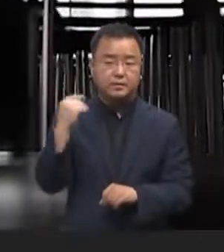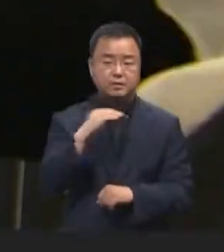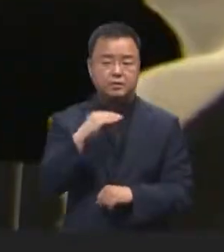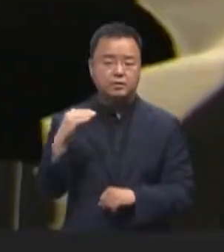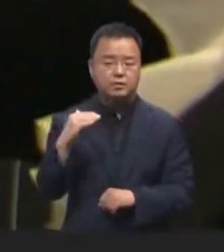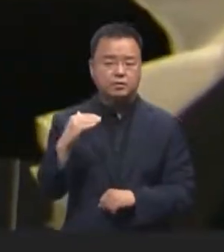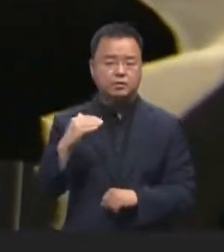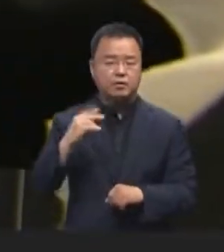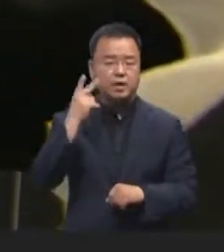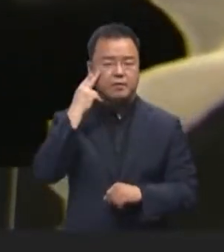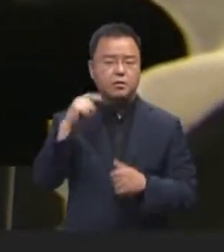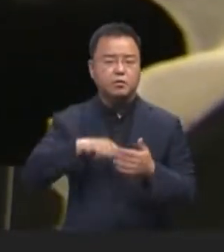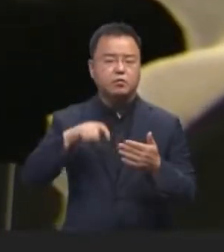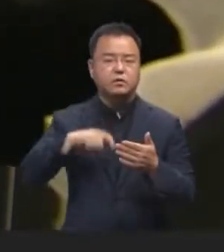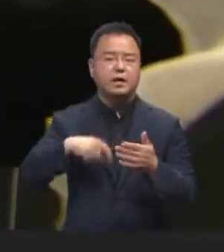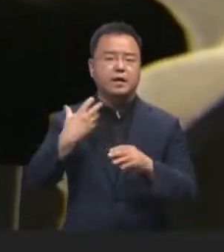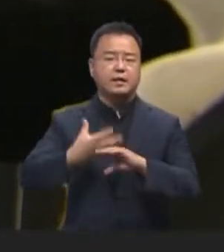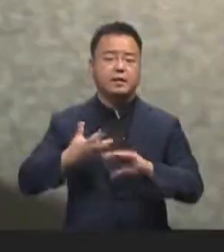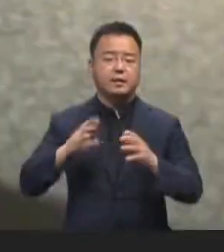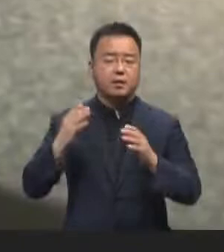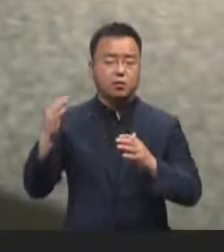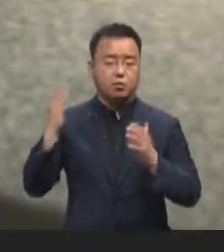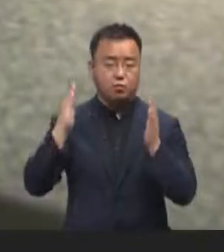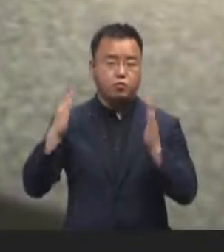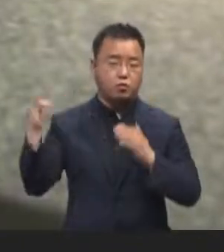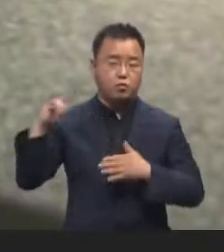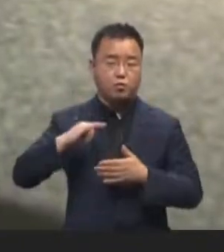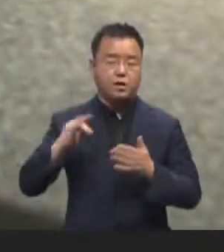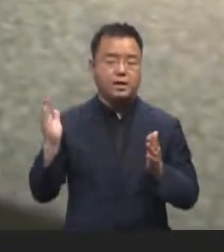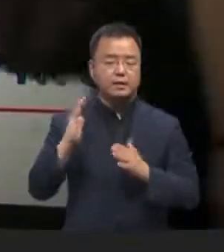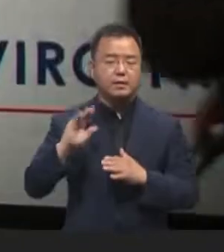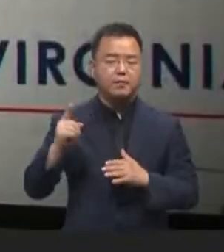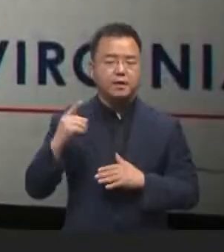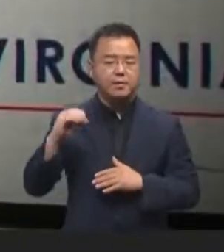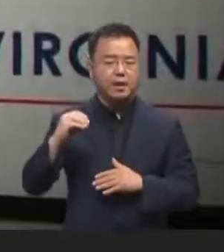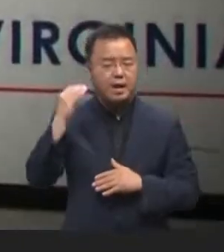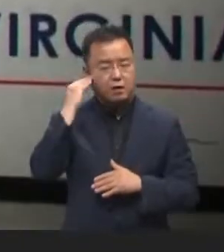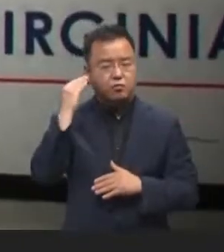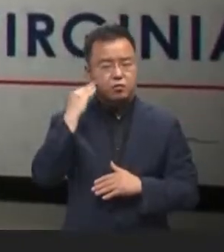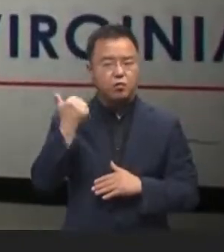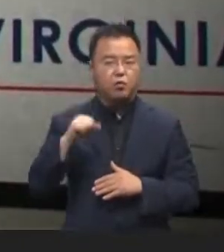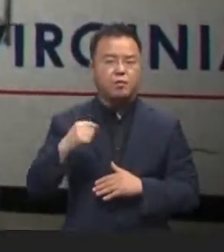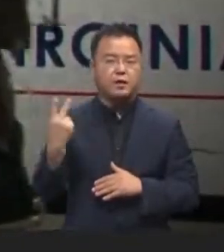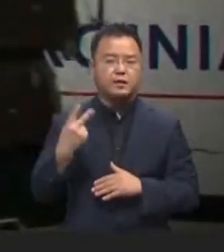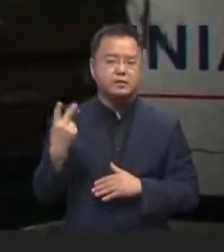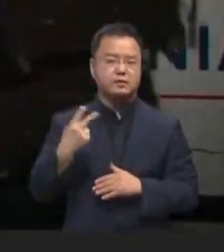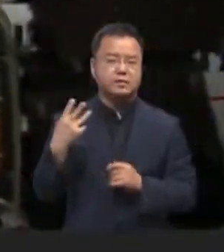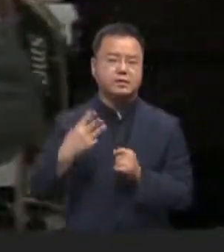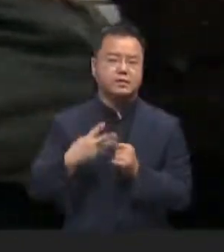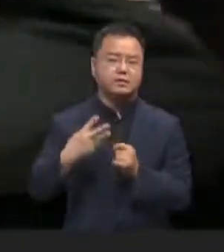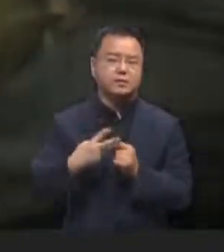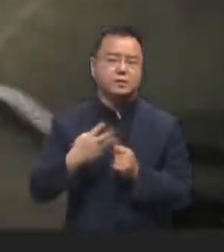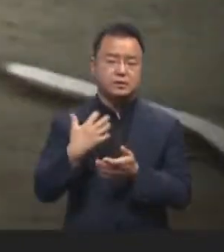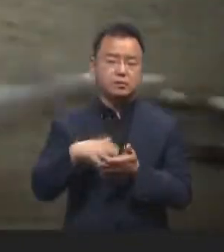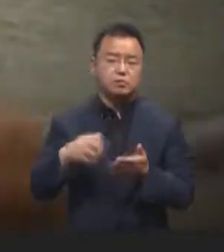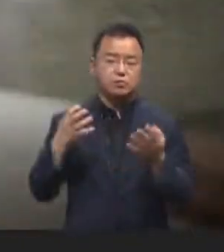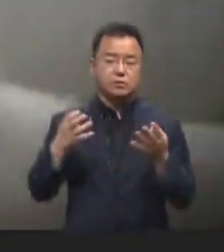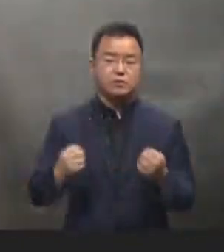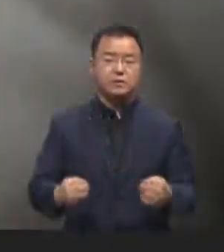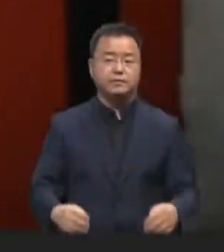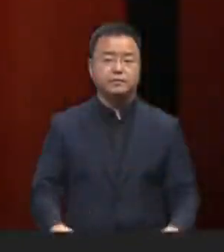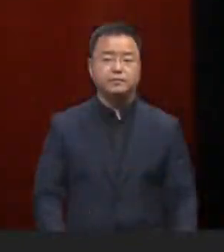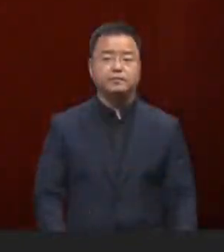외국인 유학생은 100만 명 정도이며 한국인 유학생은 5만 2천여 명으로 세 번째로 많습니다 ebsu